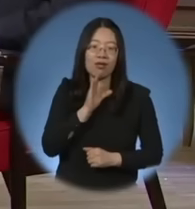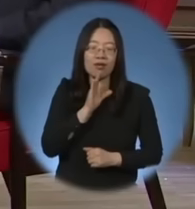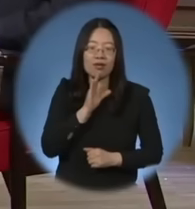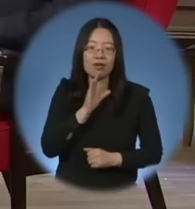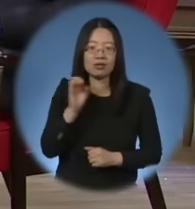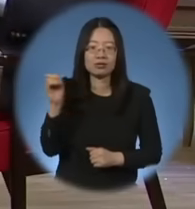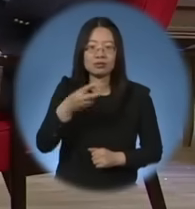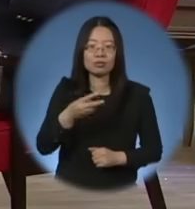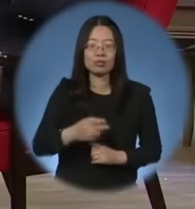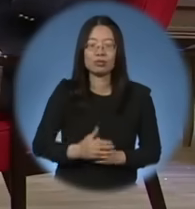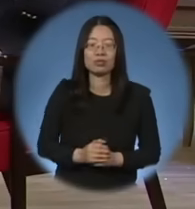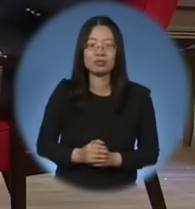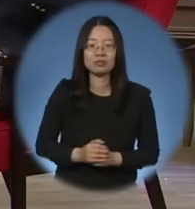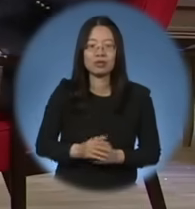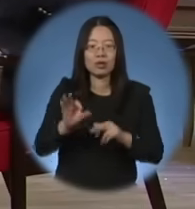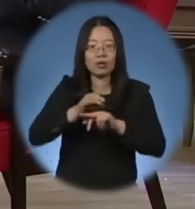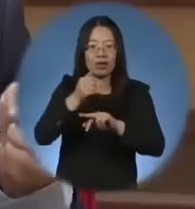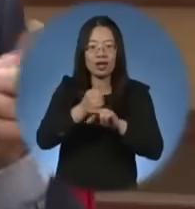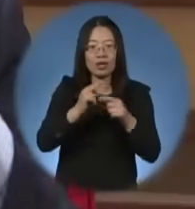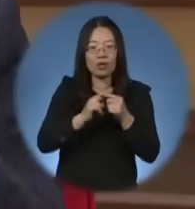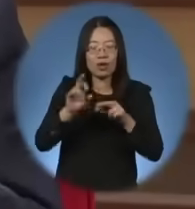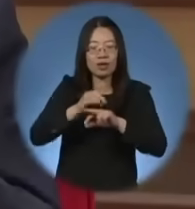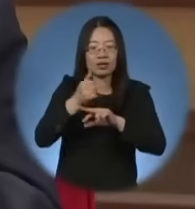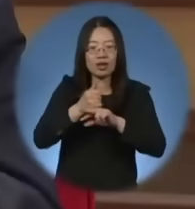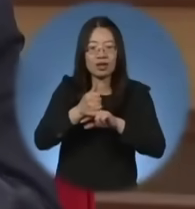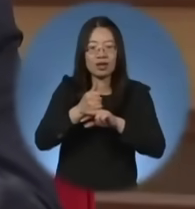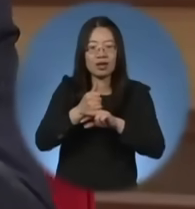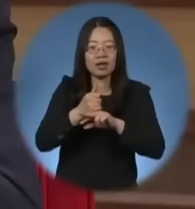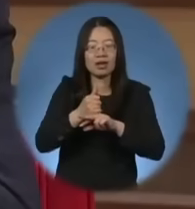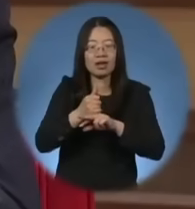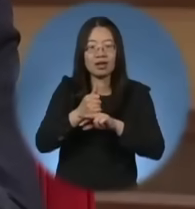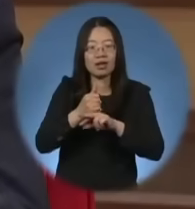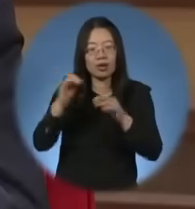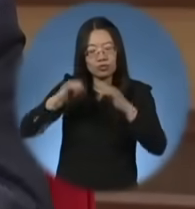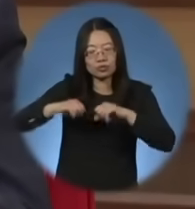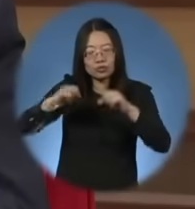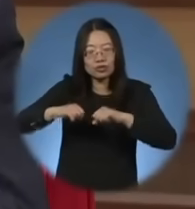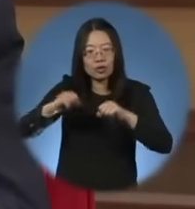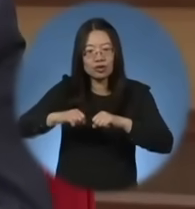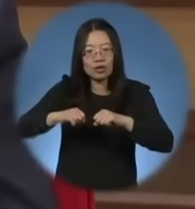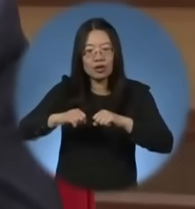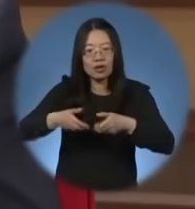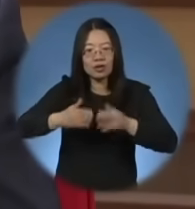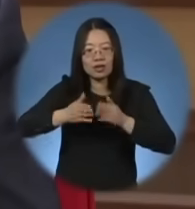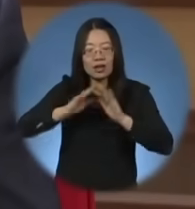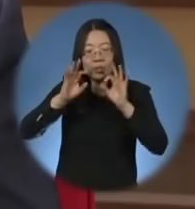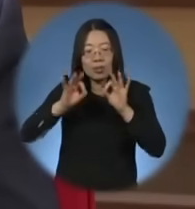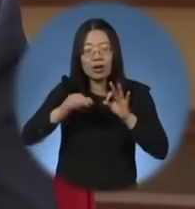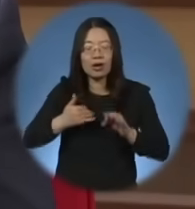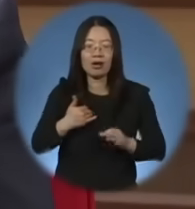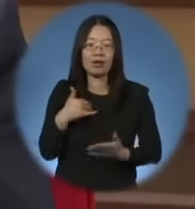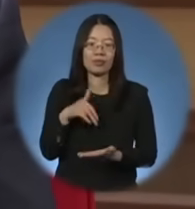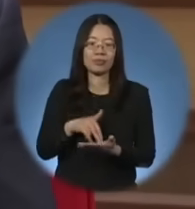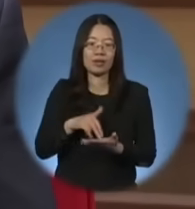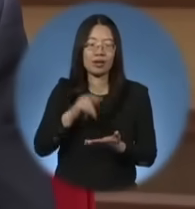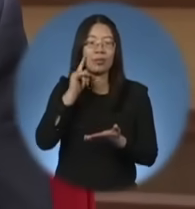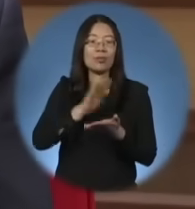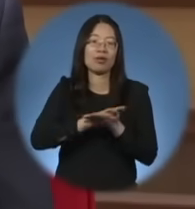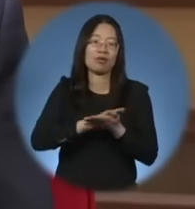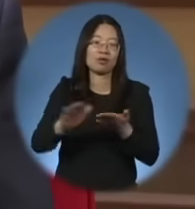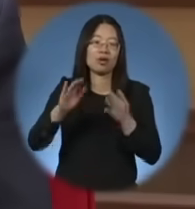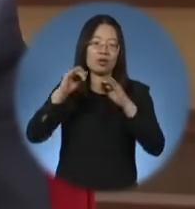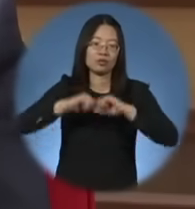그뿐만 아니라 왕조와 왕조가 무하는 것 무너지는 것은 제 보기에는 상당히